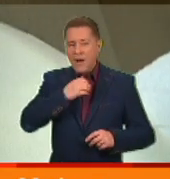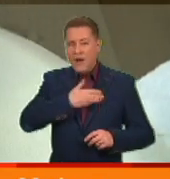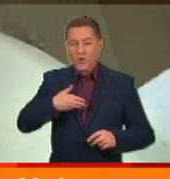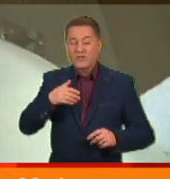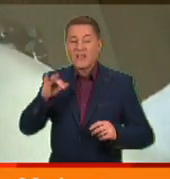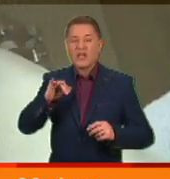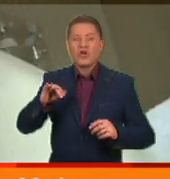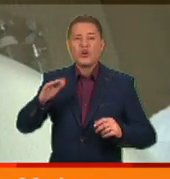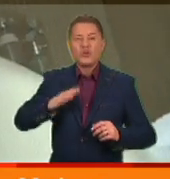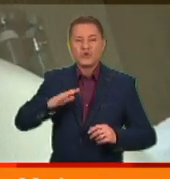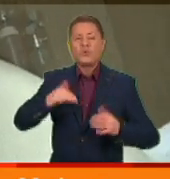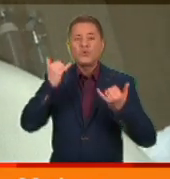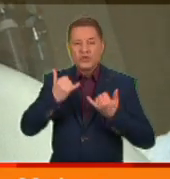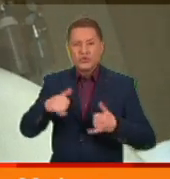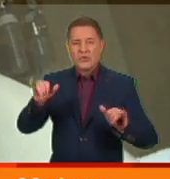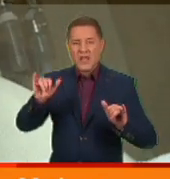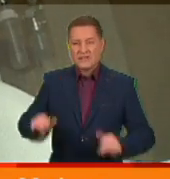Ірина Заславець, Роман Крюков, програма «Вікна» СТБ.